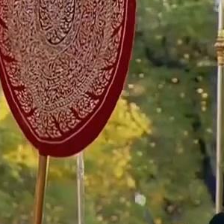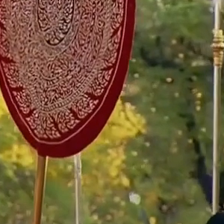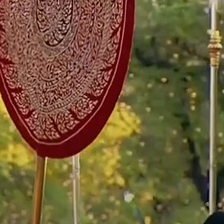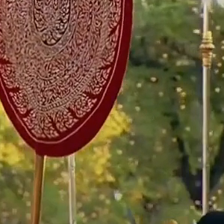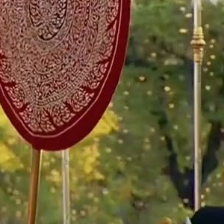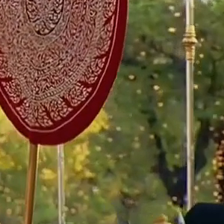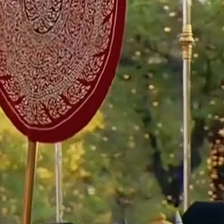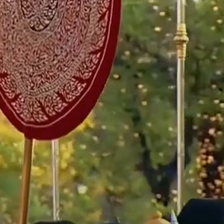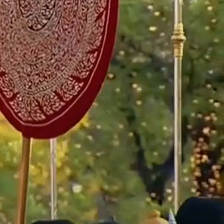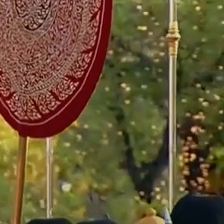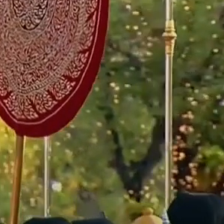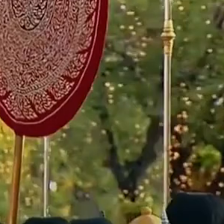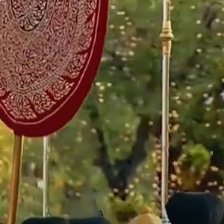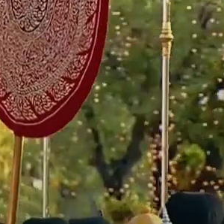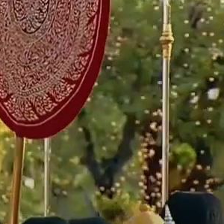ทวิชัย